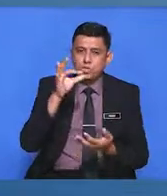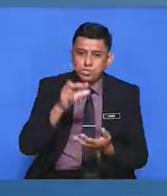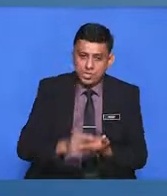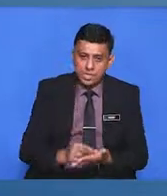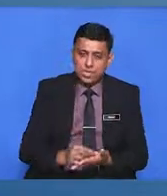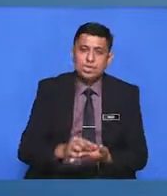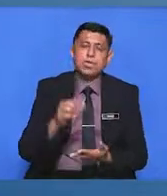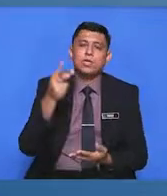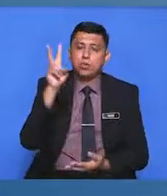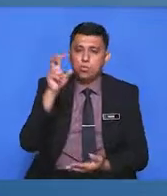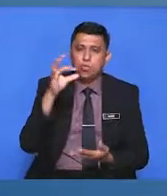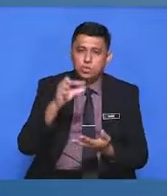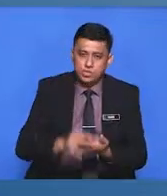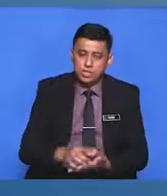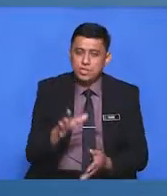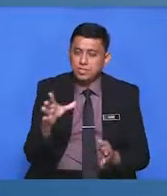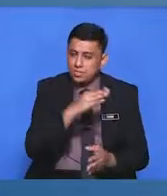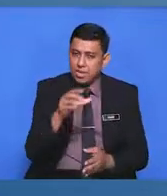20 sen dan 10 sen?